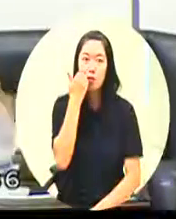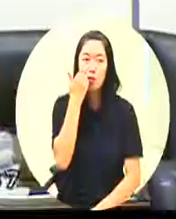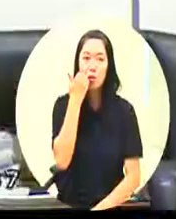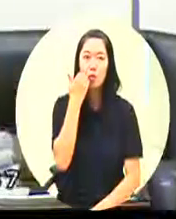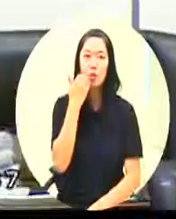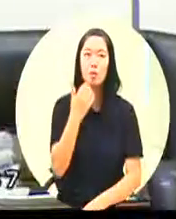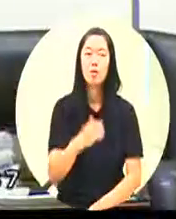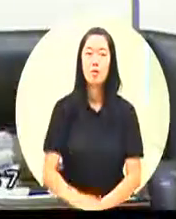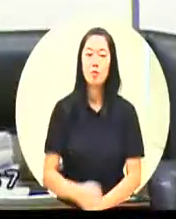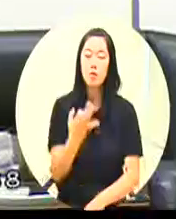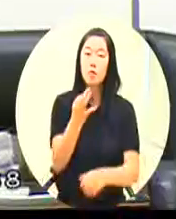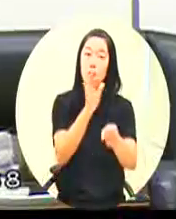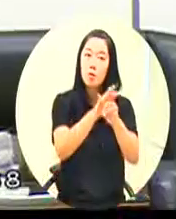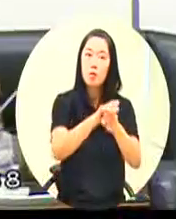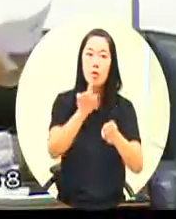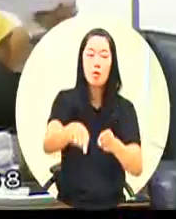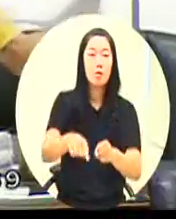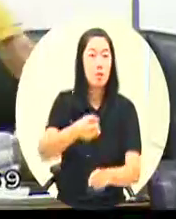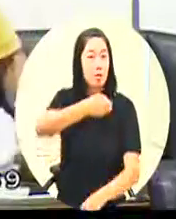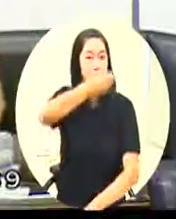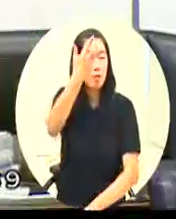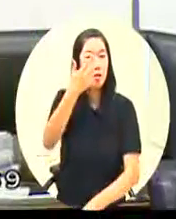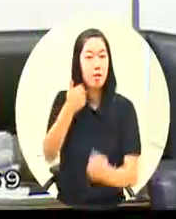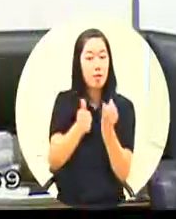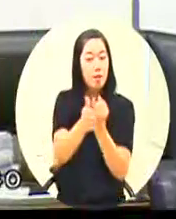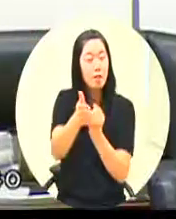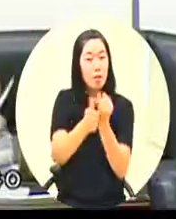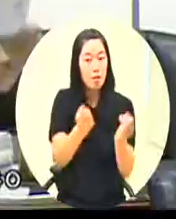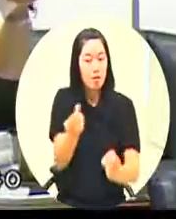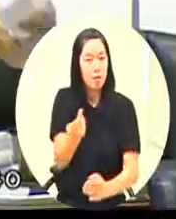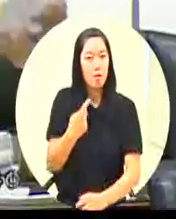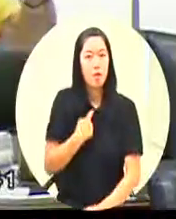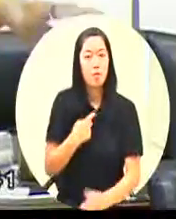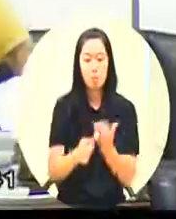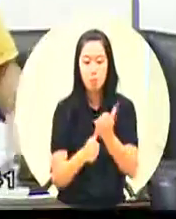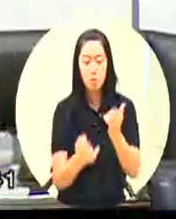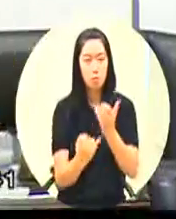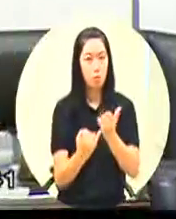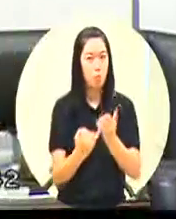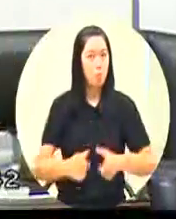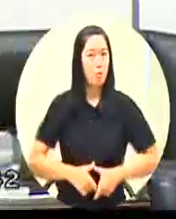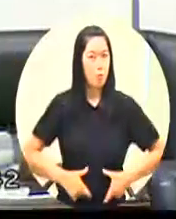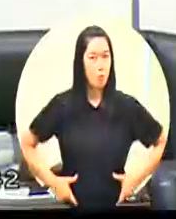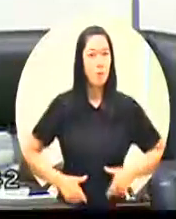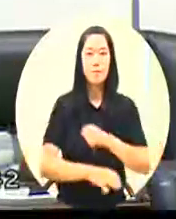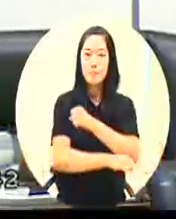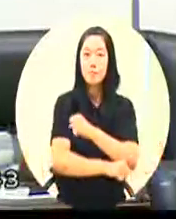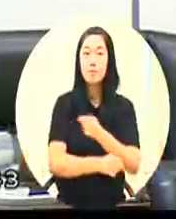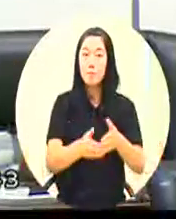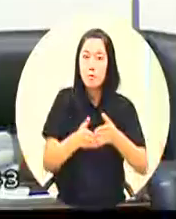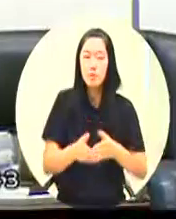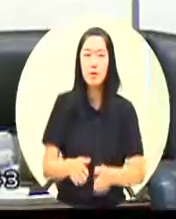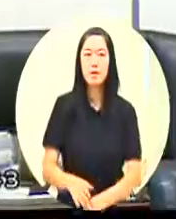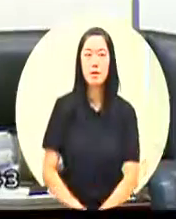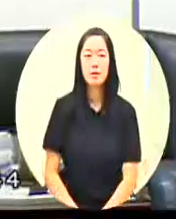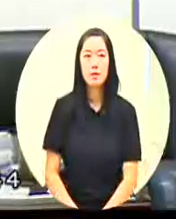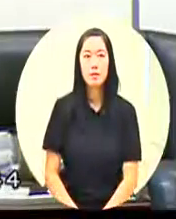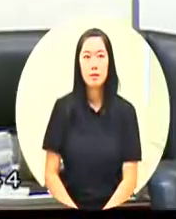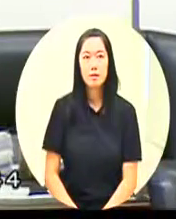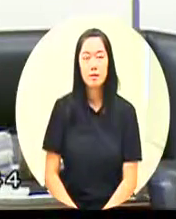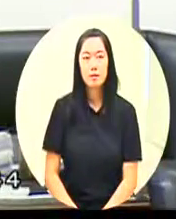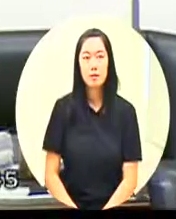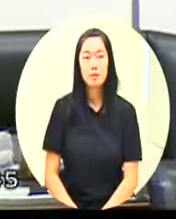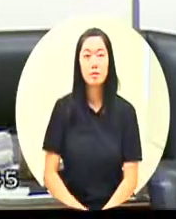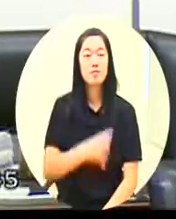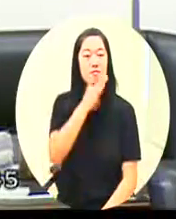些年轻的夫妇，我们的下一代敢生多生，一定要往下扎的。你四五六年前四五岁的